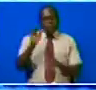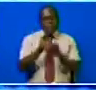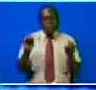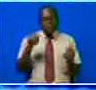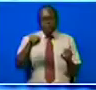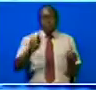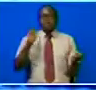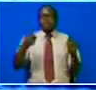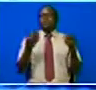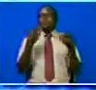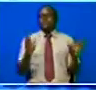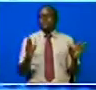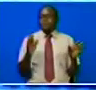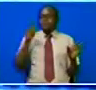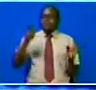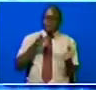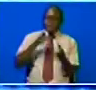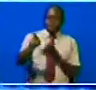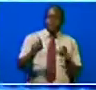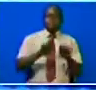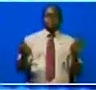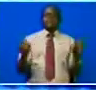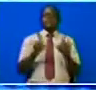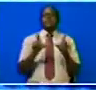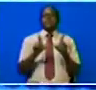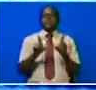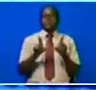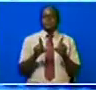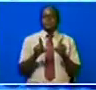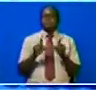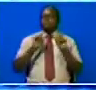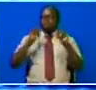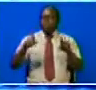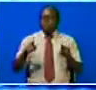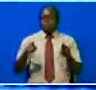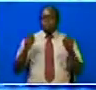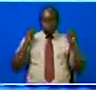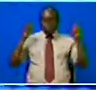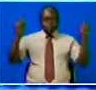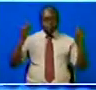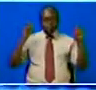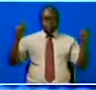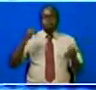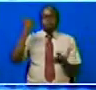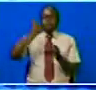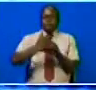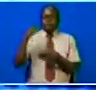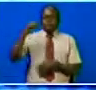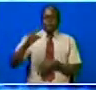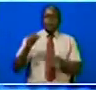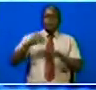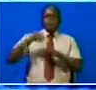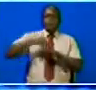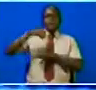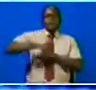mambo yangebadilika na kulazimishwa kulipia hati hizo. Kwa ghadhabu waliandamana hadi ofisi ya Gavana Mike Sonko kuelezea masikitiko yao licha